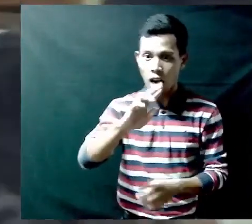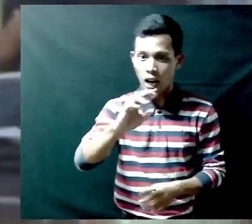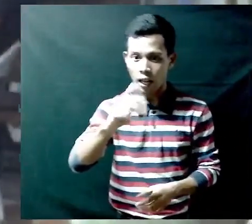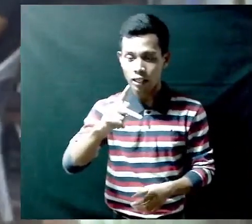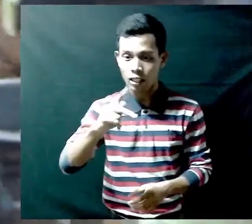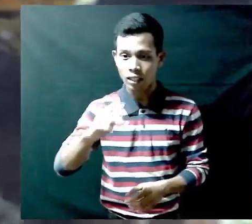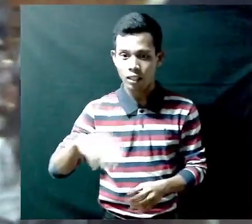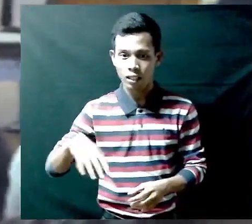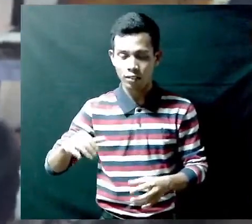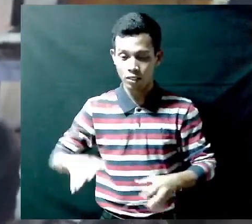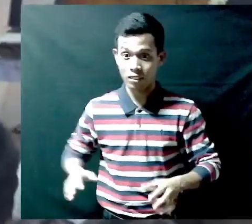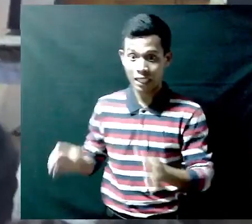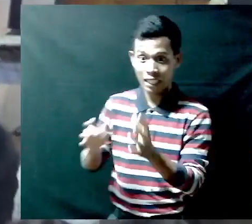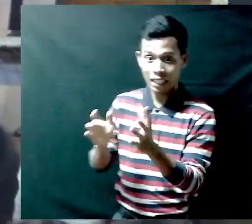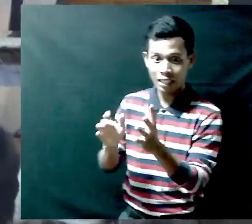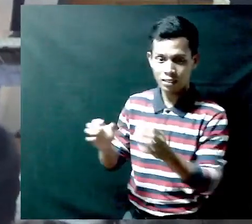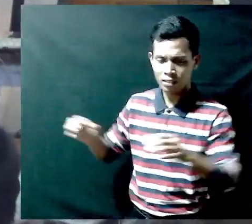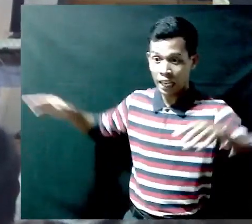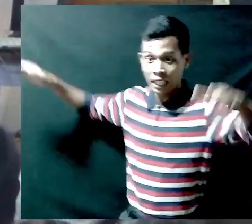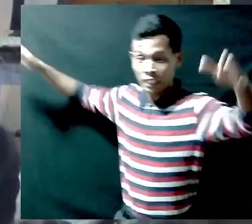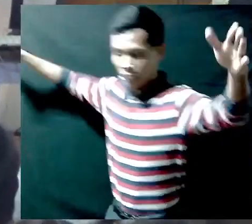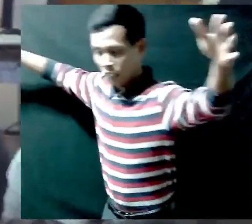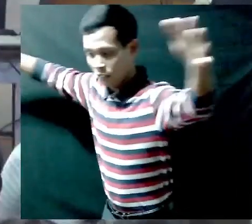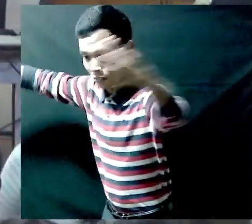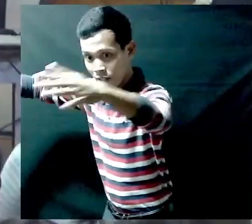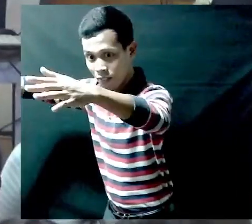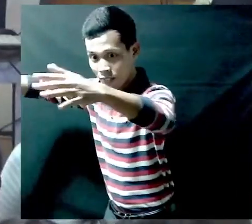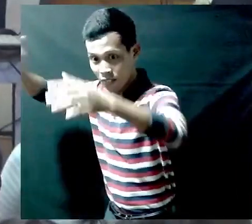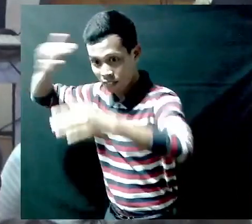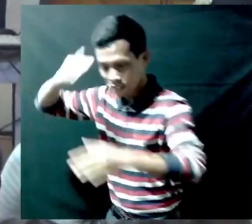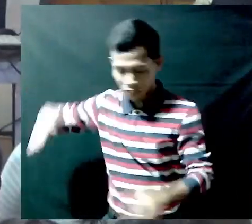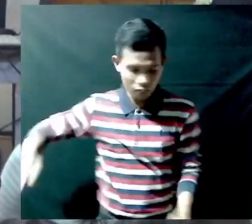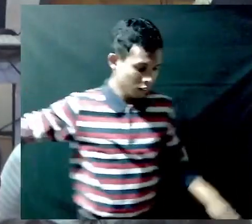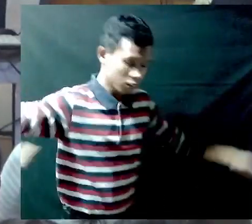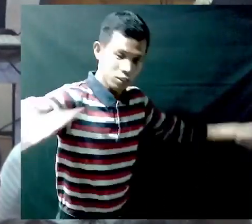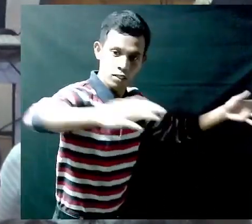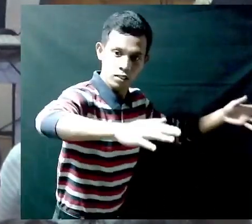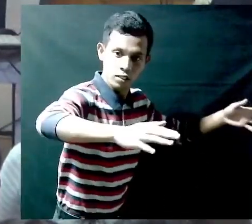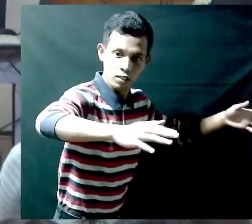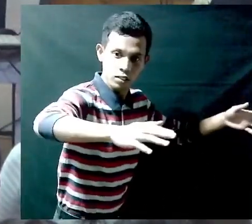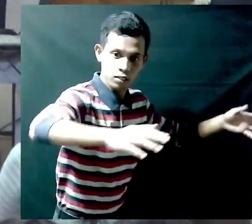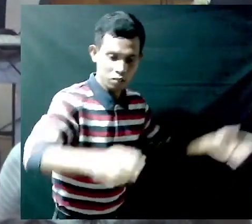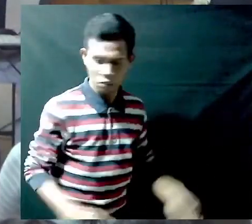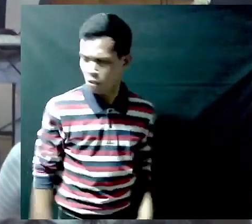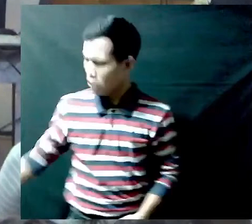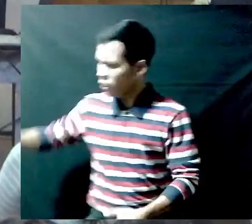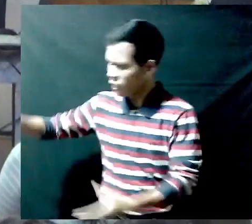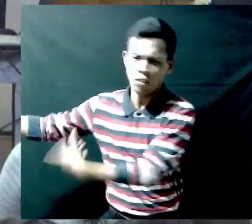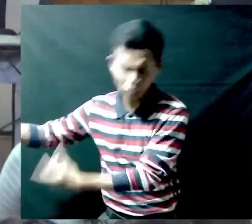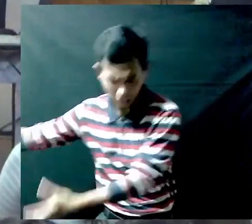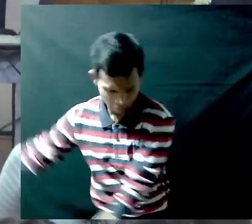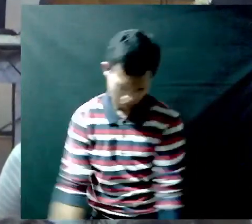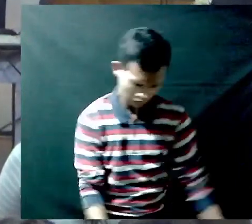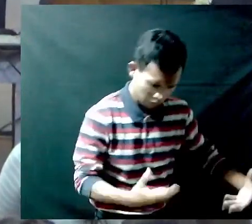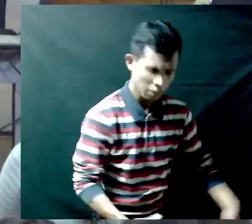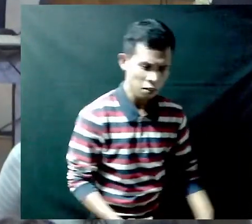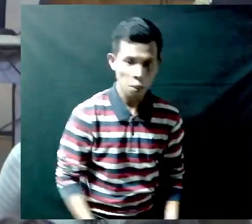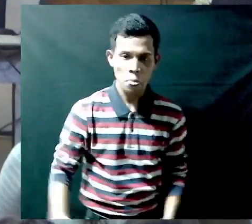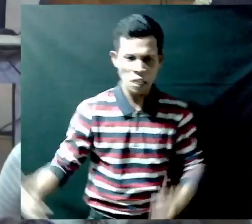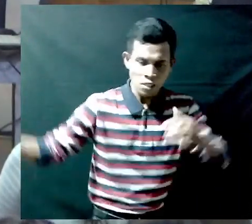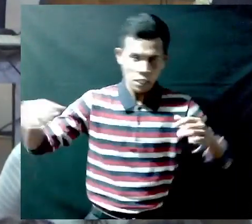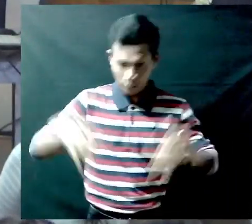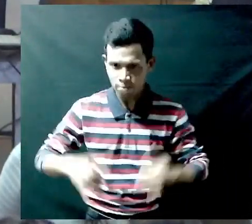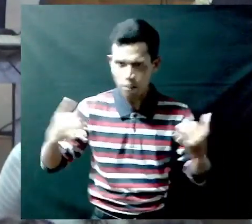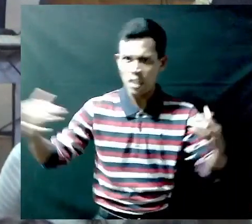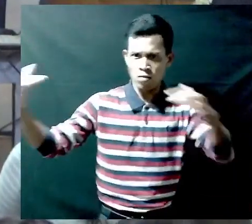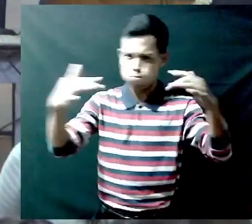Dinala! Natalo, nanalo. Talo. Tataka sila, andito na yung Ark of the Covenant, presence of